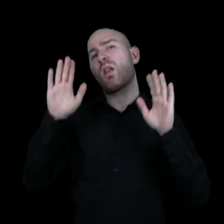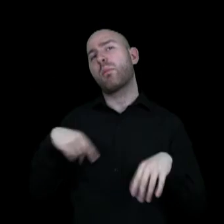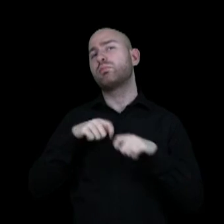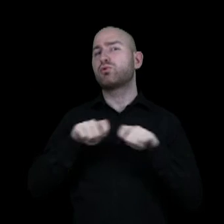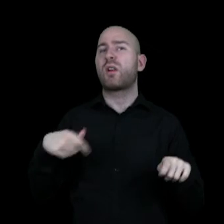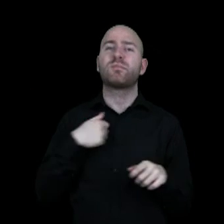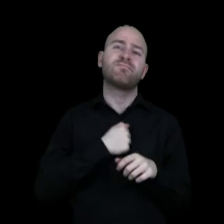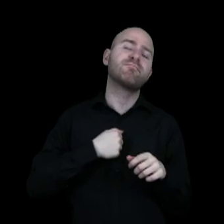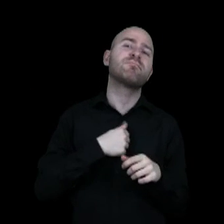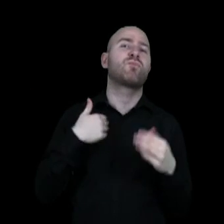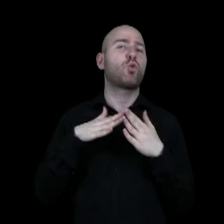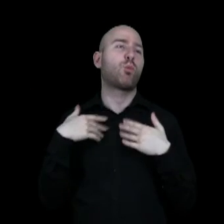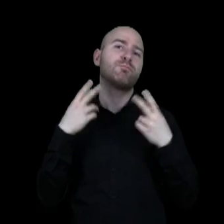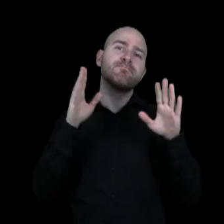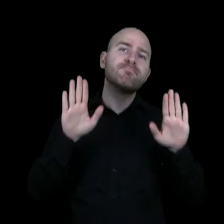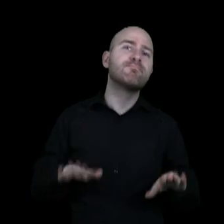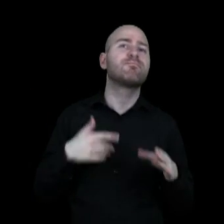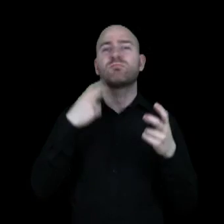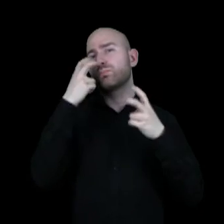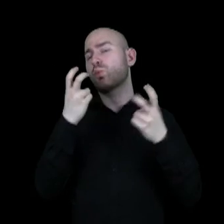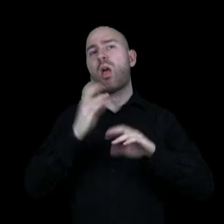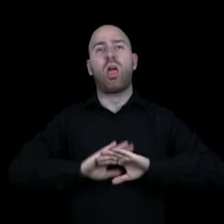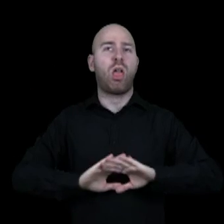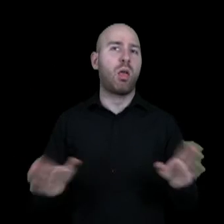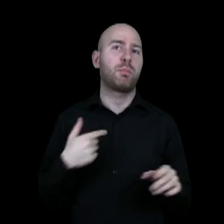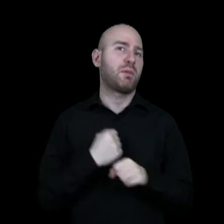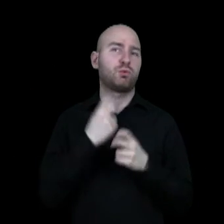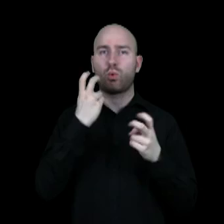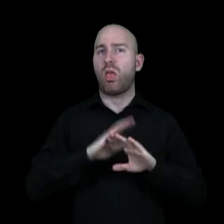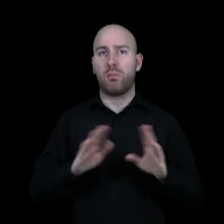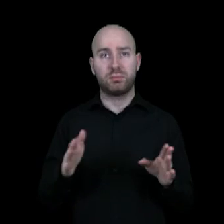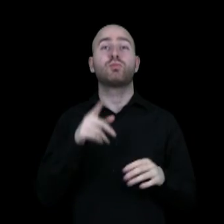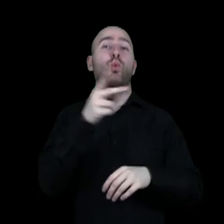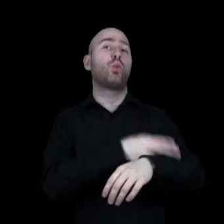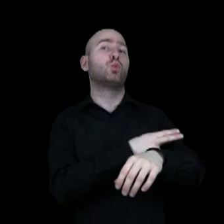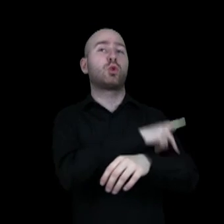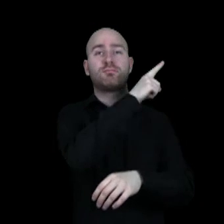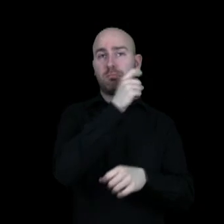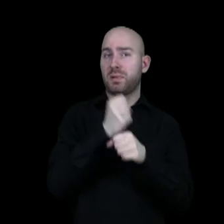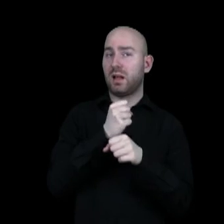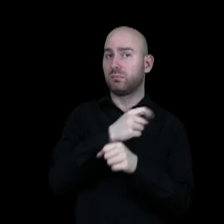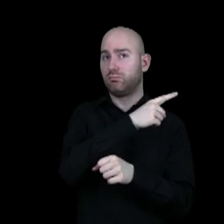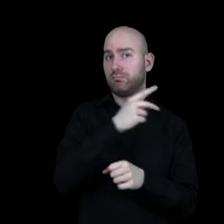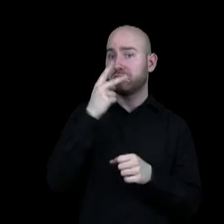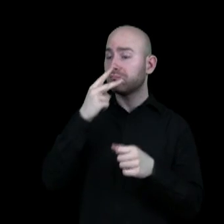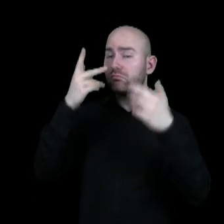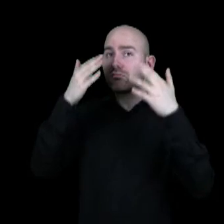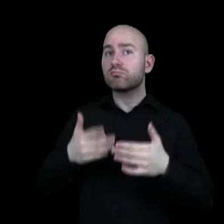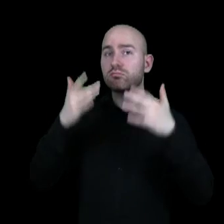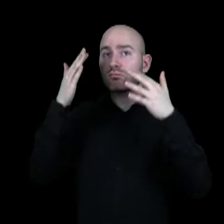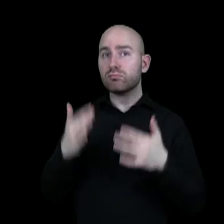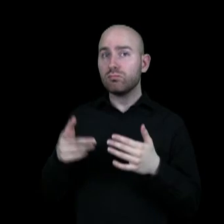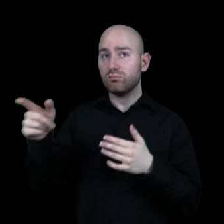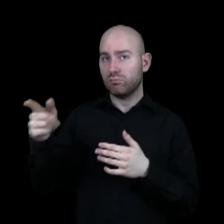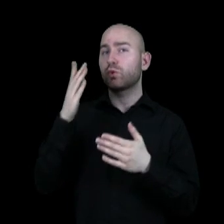Postanawiam odpocząć albo po prostu się załamują Dobija mnie takie życie i przestaje szukać pracy zniechęcam się